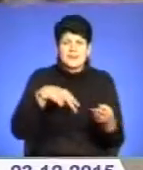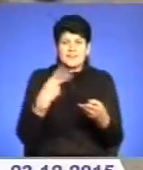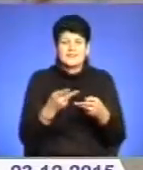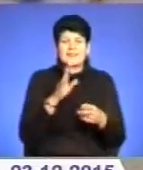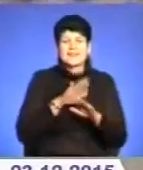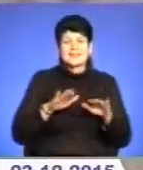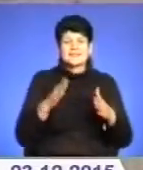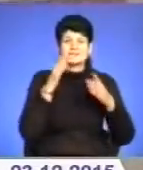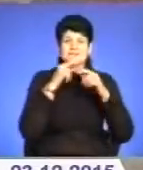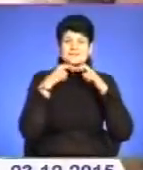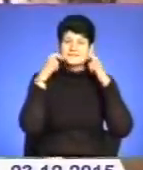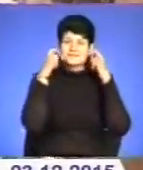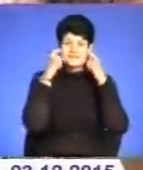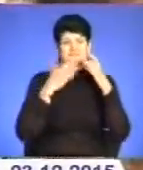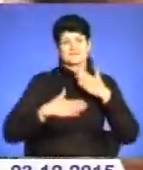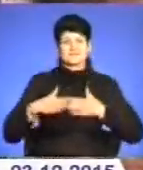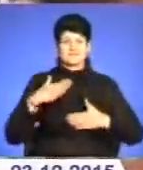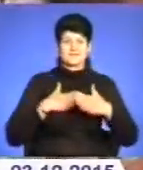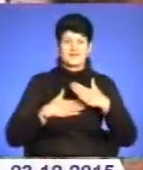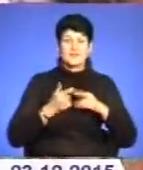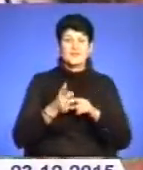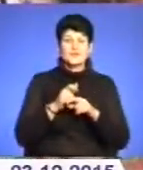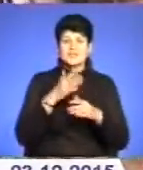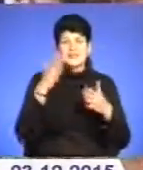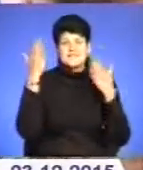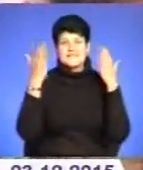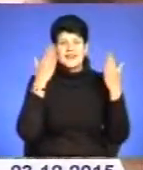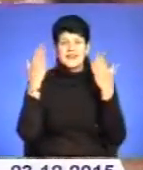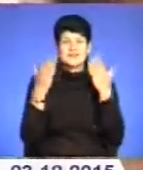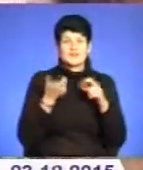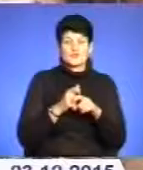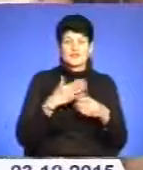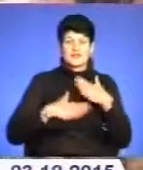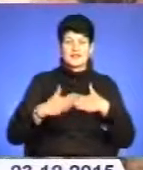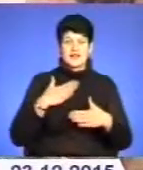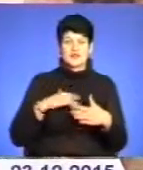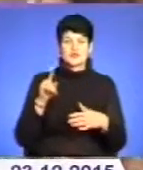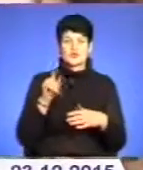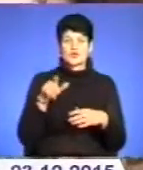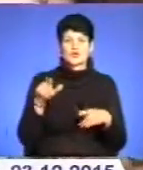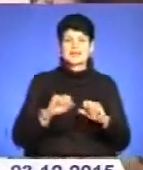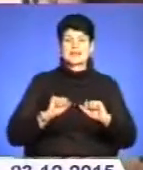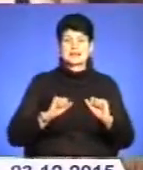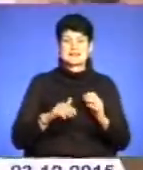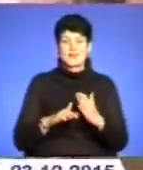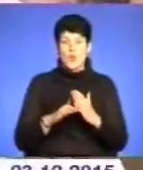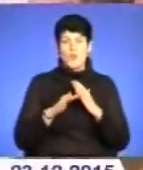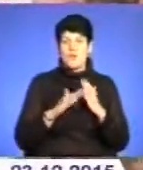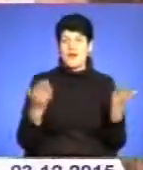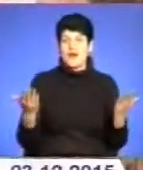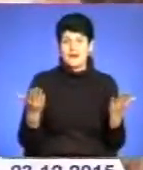від радості і задоволення. Дуже подобається, весело, і дуже рада, що люди стараються допомагати нам якось.